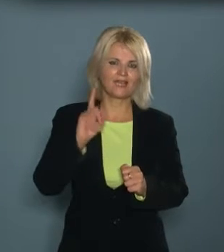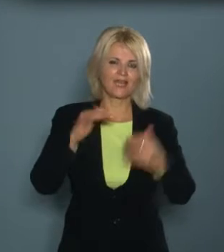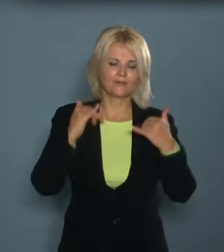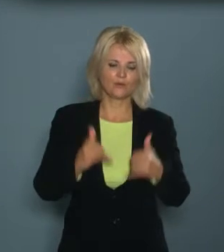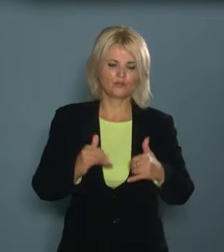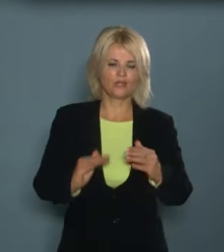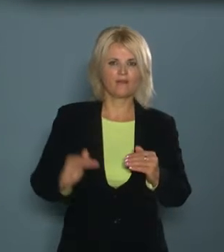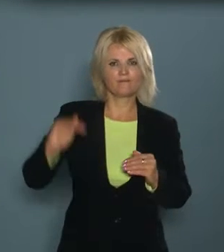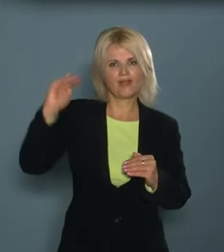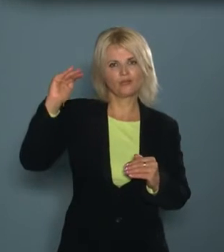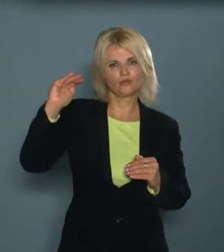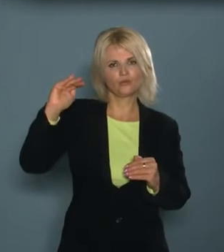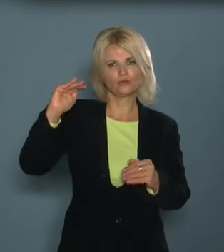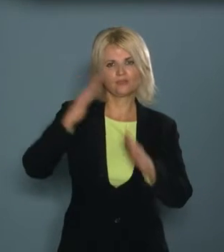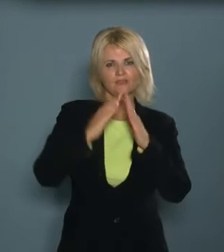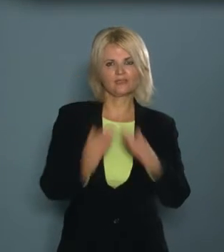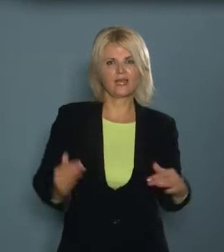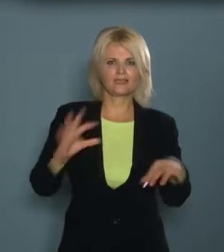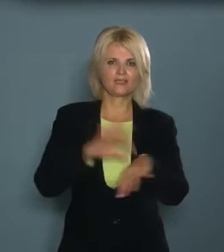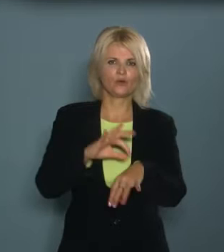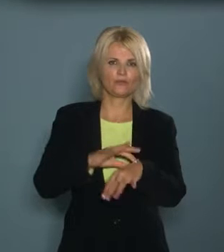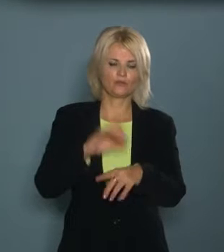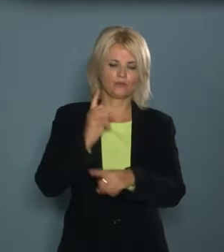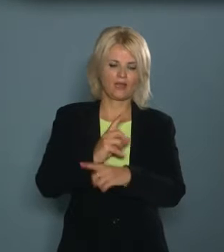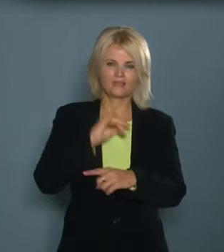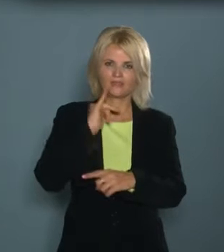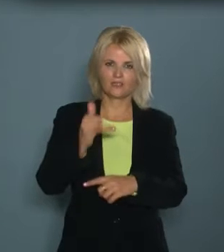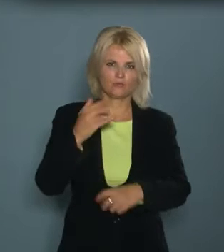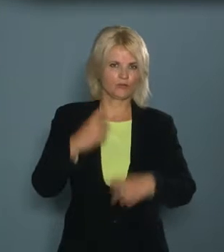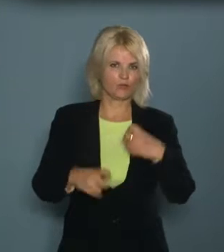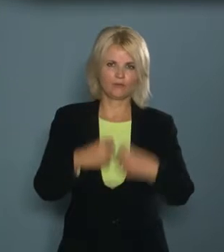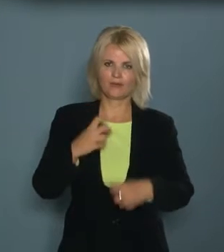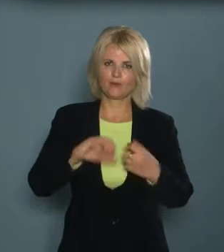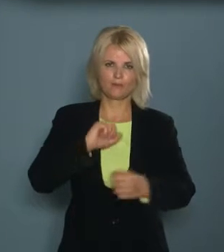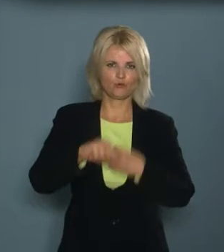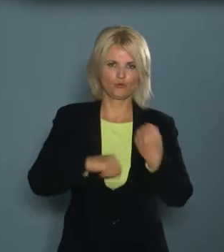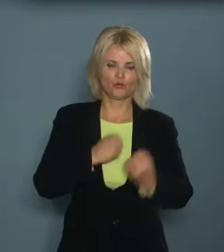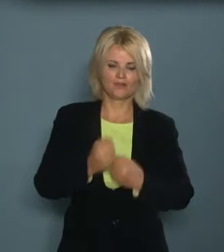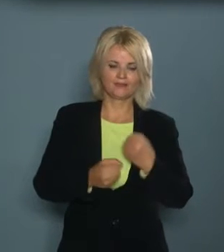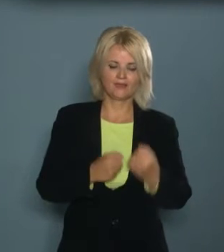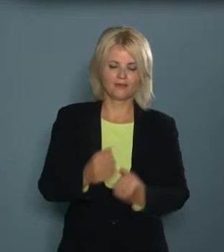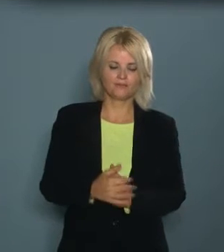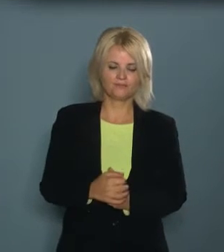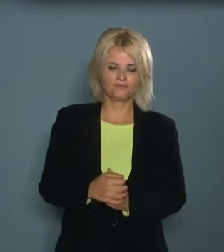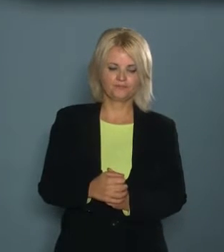Egyelőre nekünk a felnőtt házi orvosi praxisokkal nincs problémánk, tehát ez működik. A